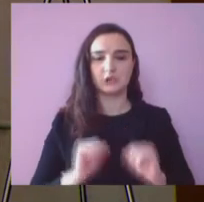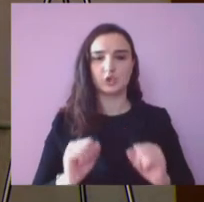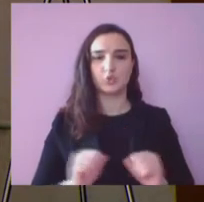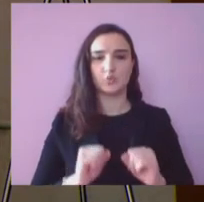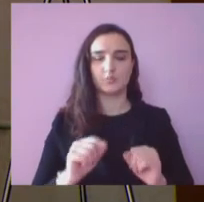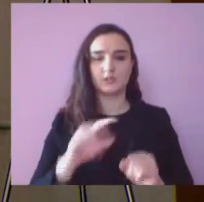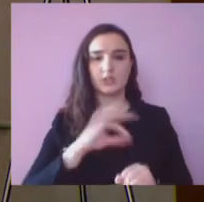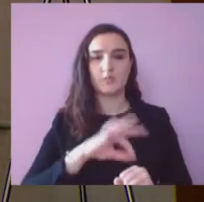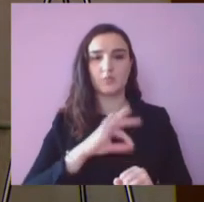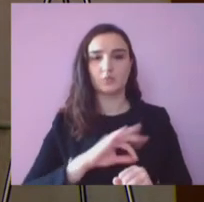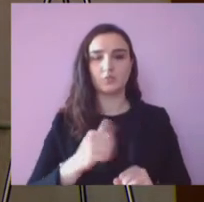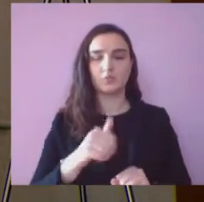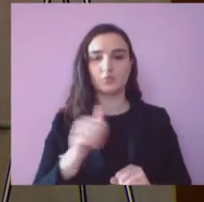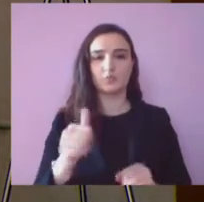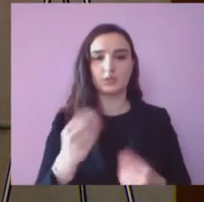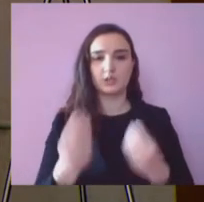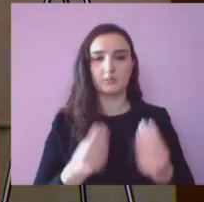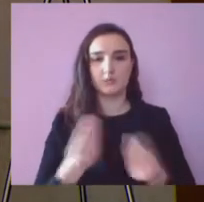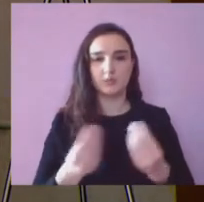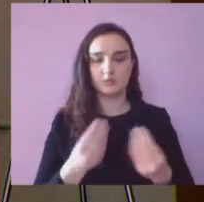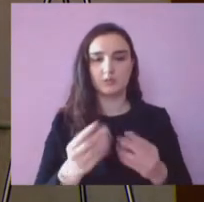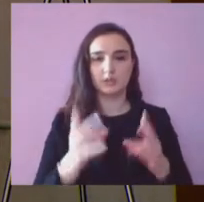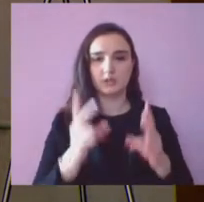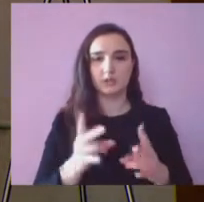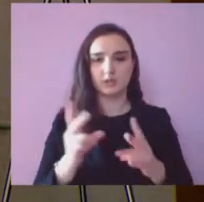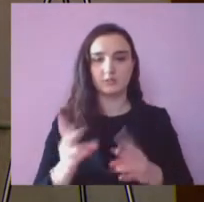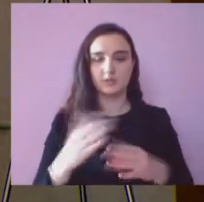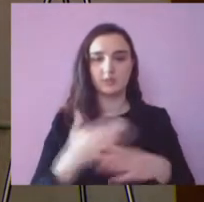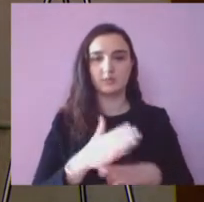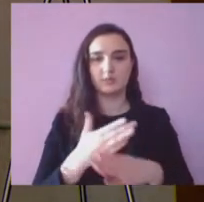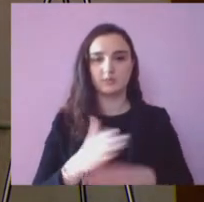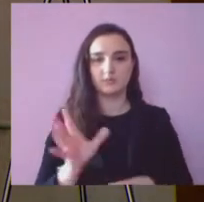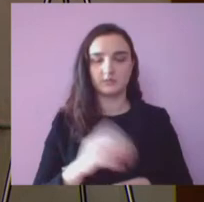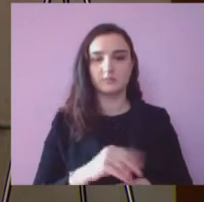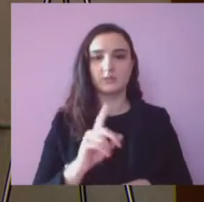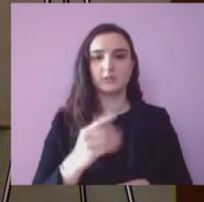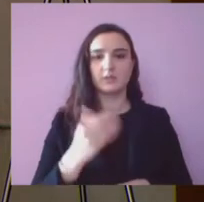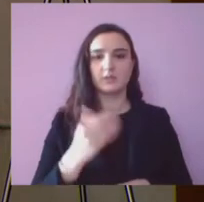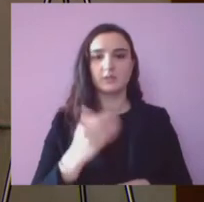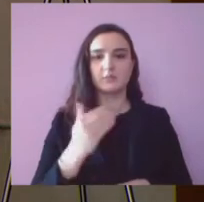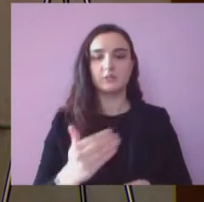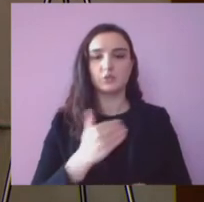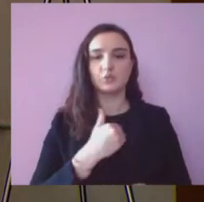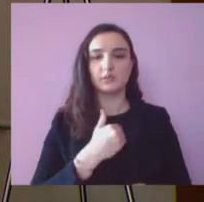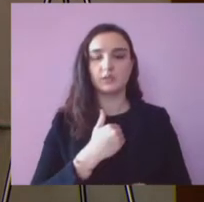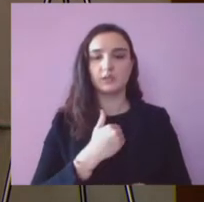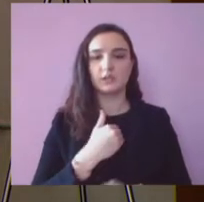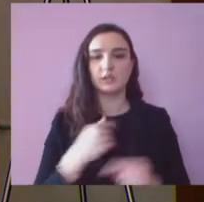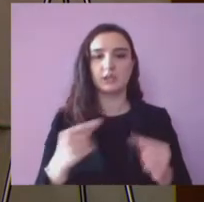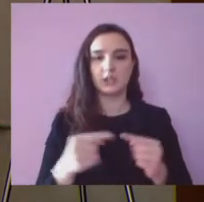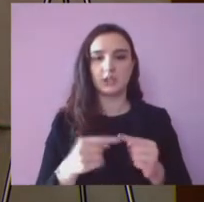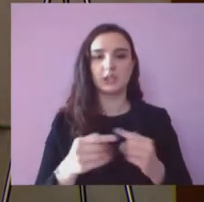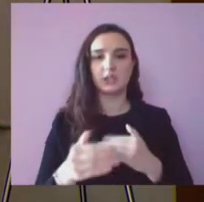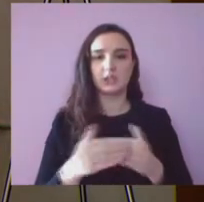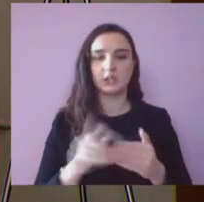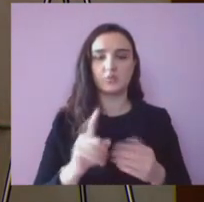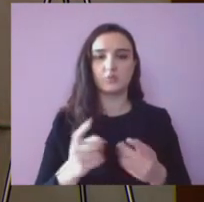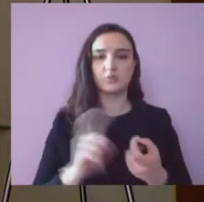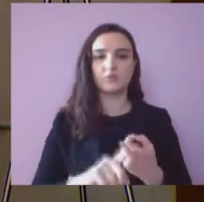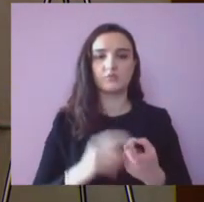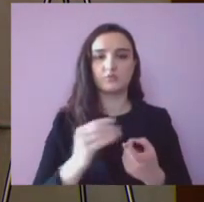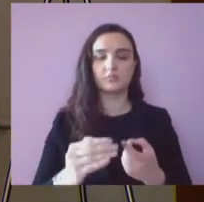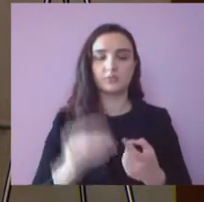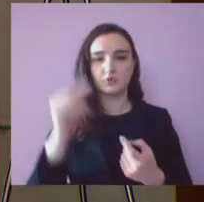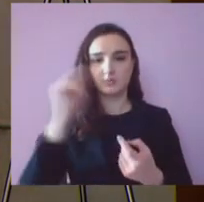იყენებს როგორც სათამაშოდ, აზიანებს, ამტრევს, თუმცა მისი ზრახვა დადგენილია, რომ უკავშირდება